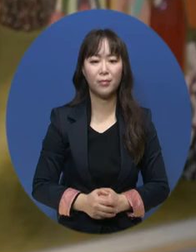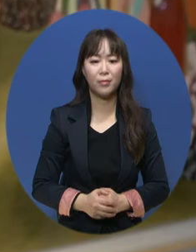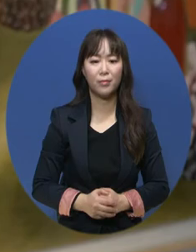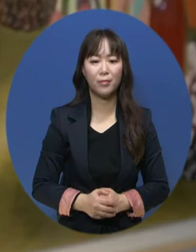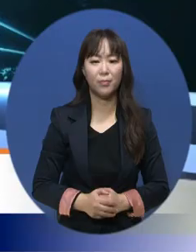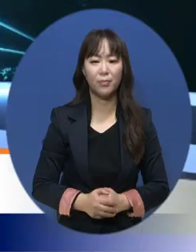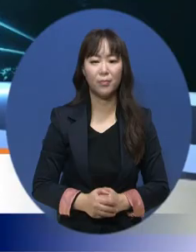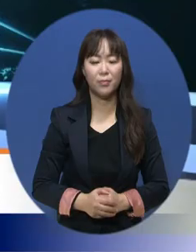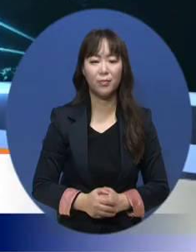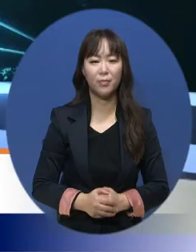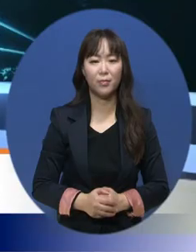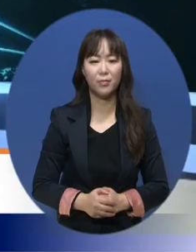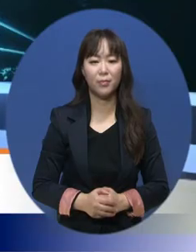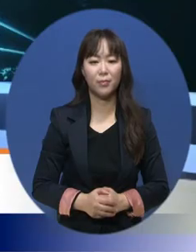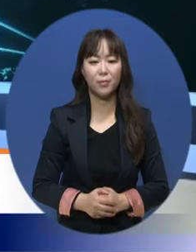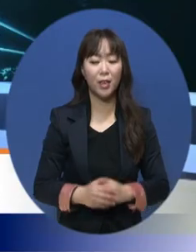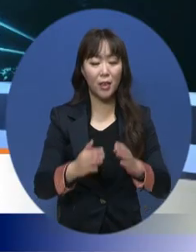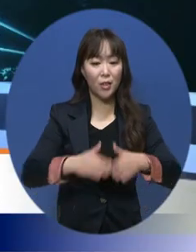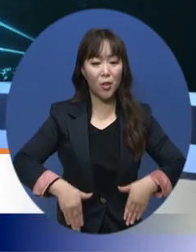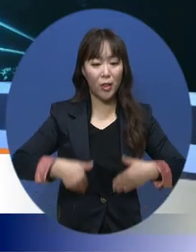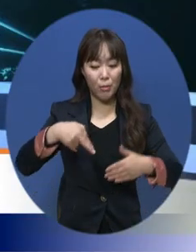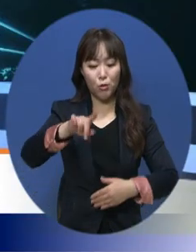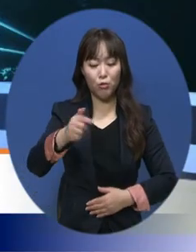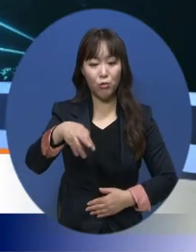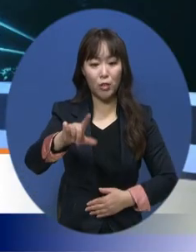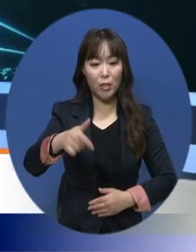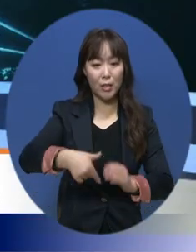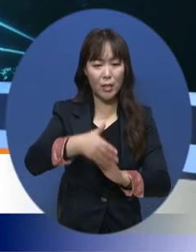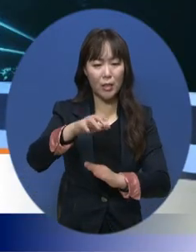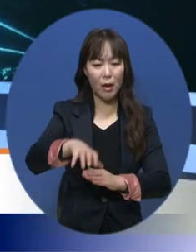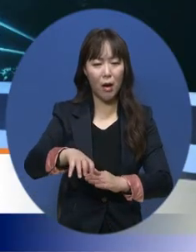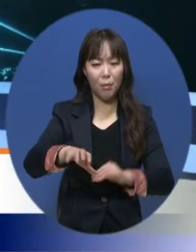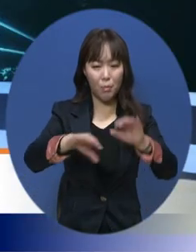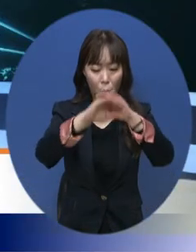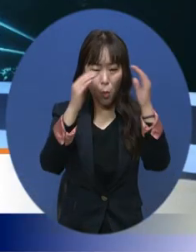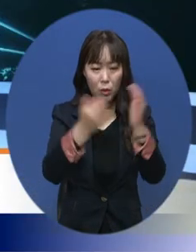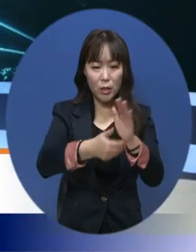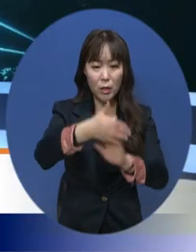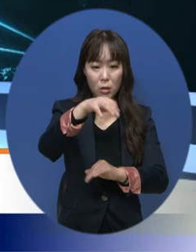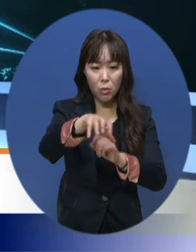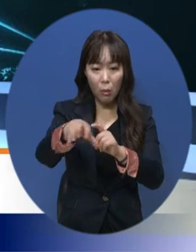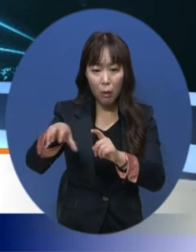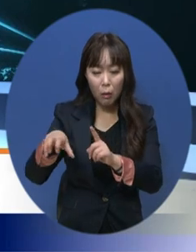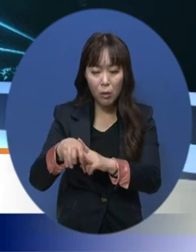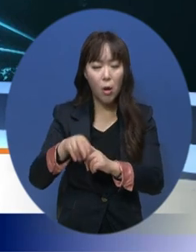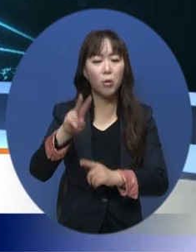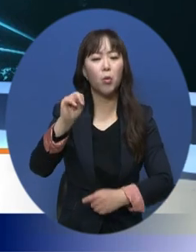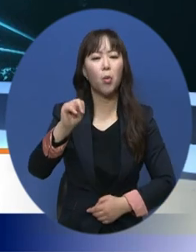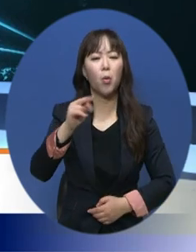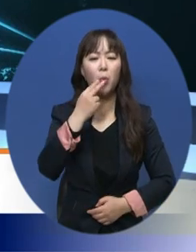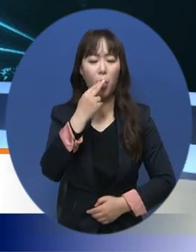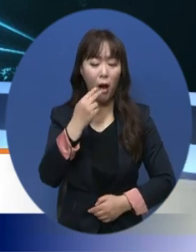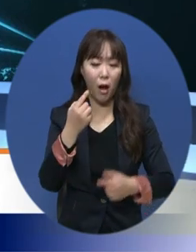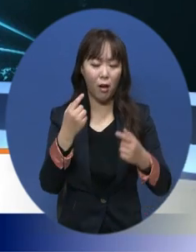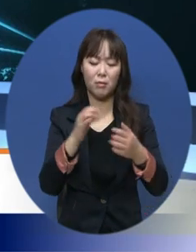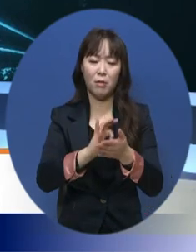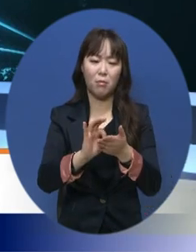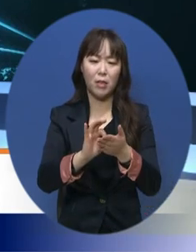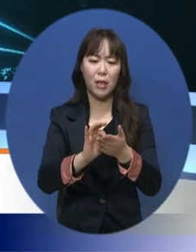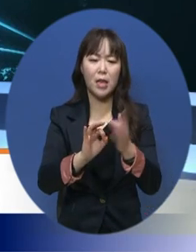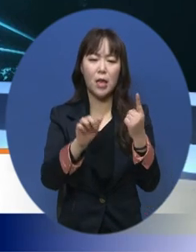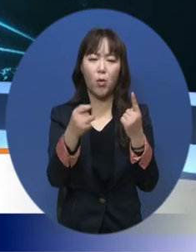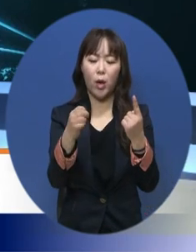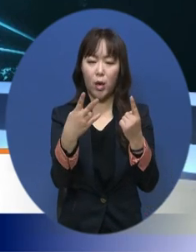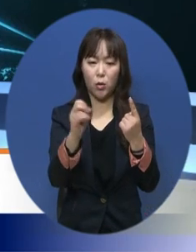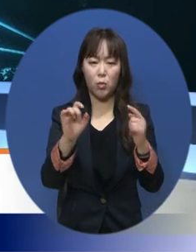임지은이었습니다. 전남 순천시가 시청의 모든 부서를 노후 플라스틱 공간으로 정하고 일회용품 사용